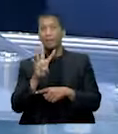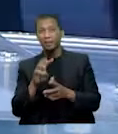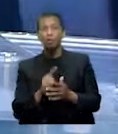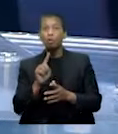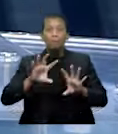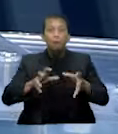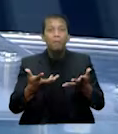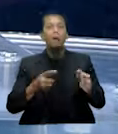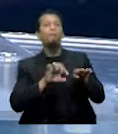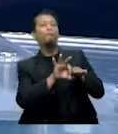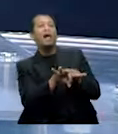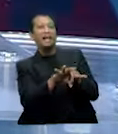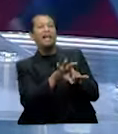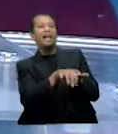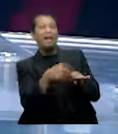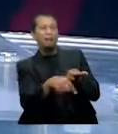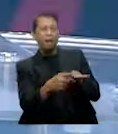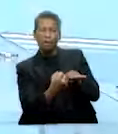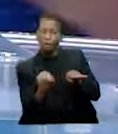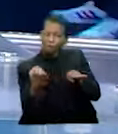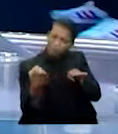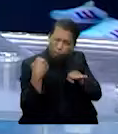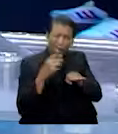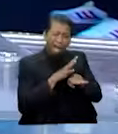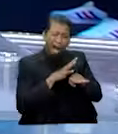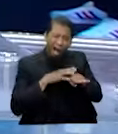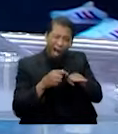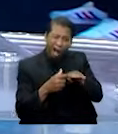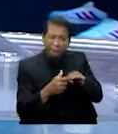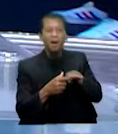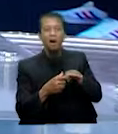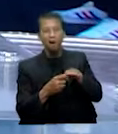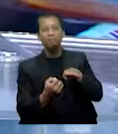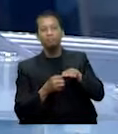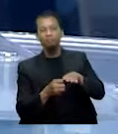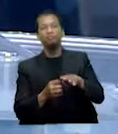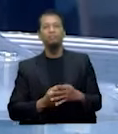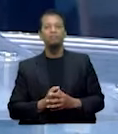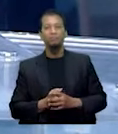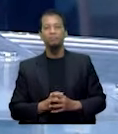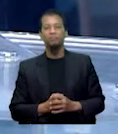adalah produk ban yang berdaya tahan unggul dalam kondisi jalan basah serta efisiensi bahan bakar.